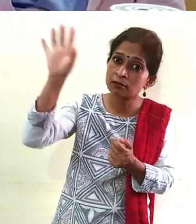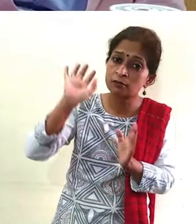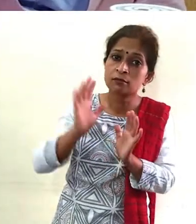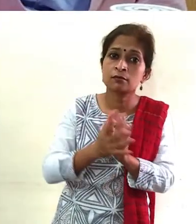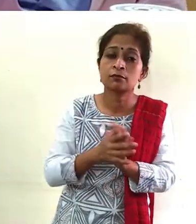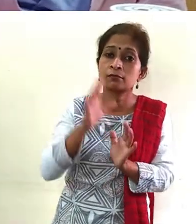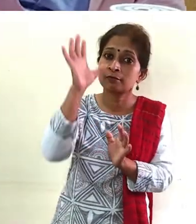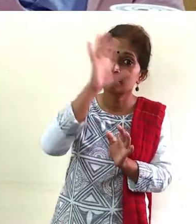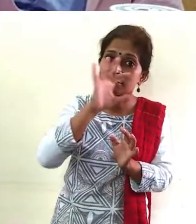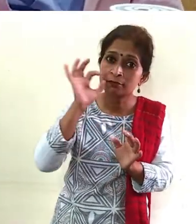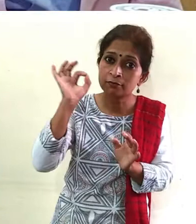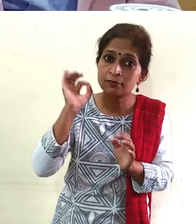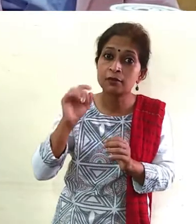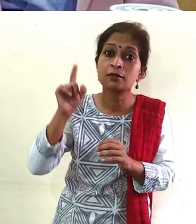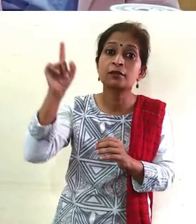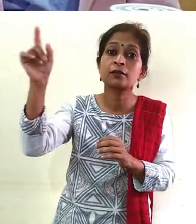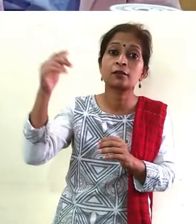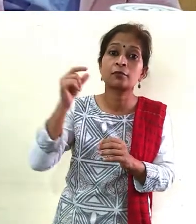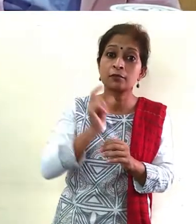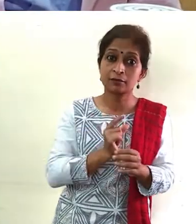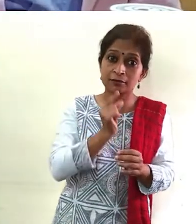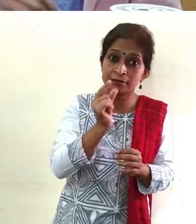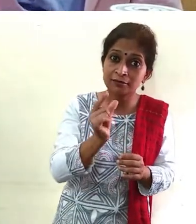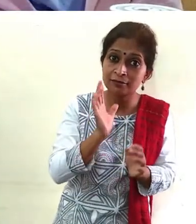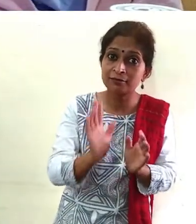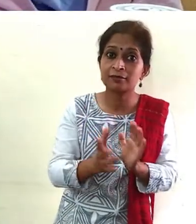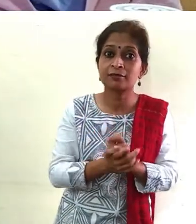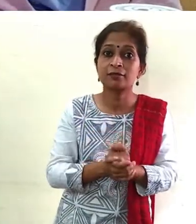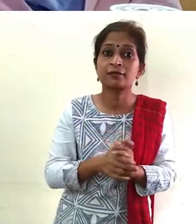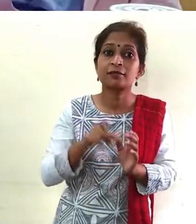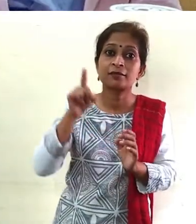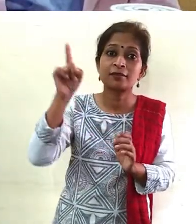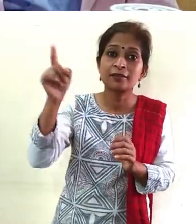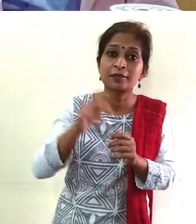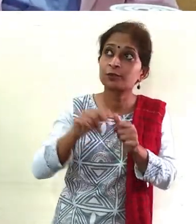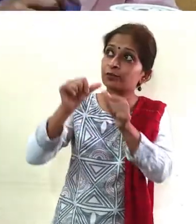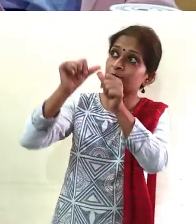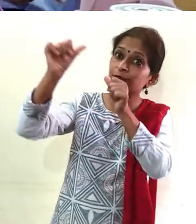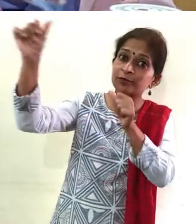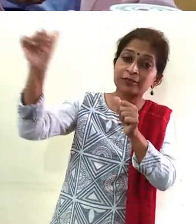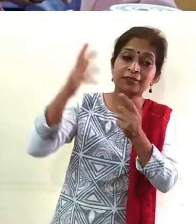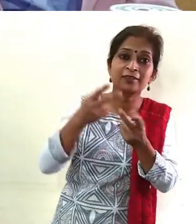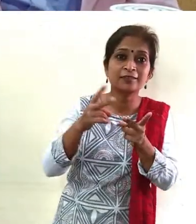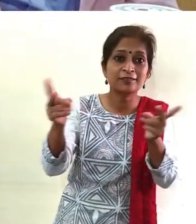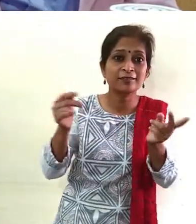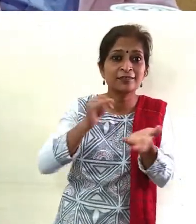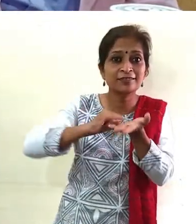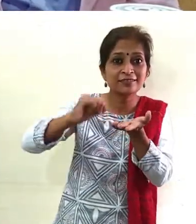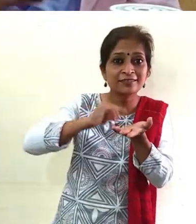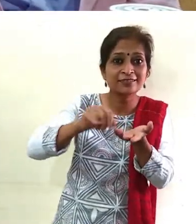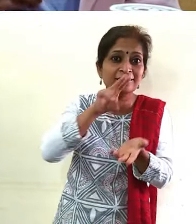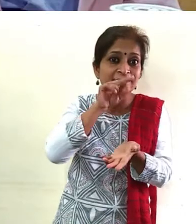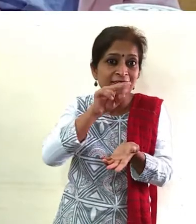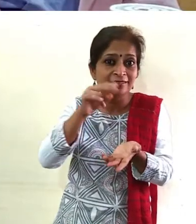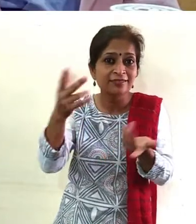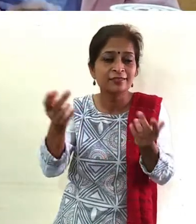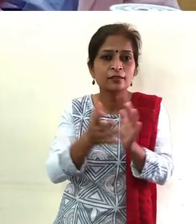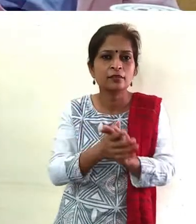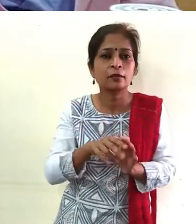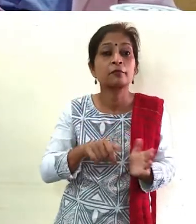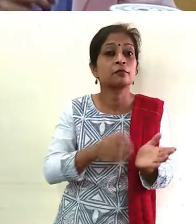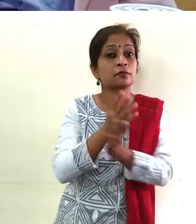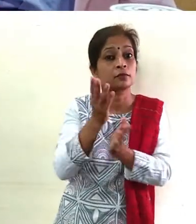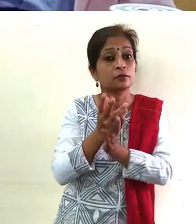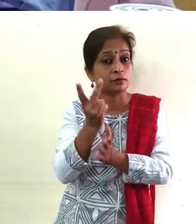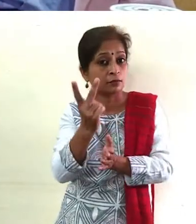चांद है, कितना सुंदर है, ये तुम्हारा मामा है, चंदा मामा है, चंदा मामा दूर के, पुए पकाओ गुड़ के तुम खाओ।